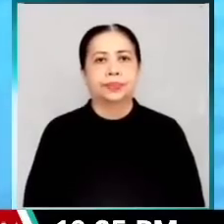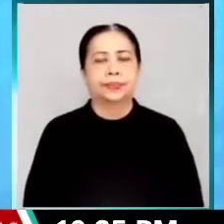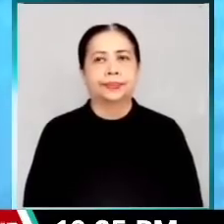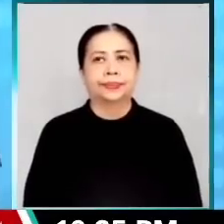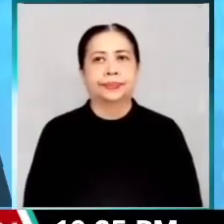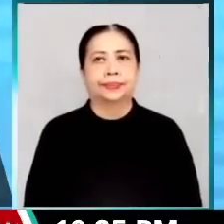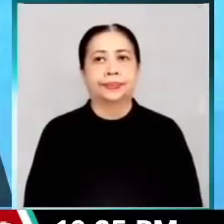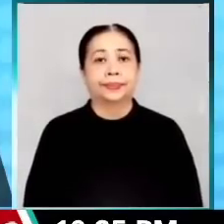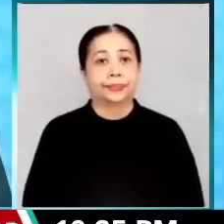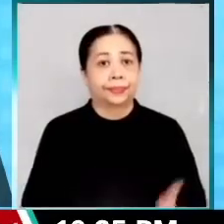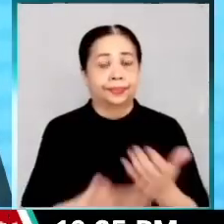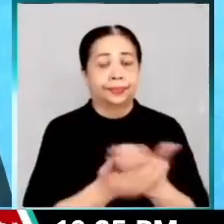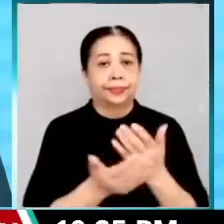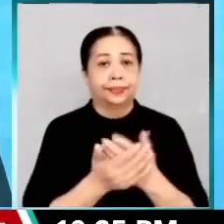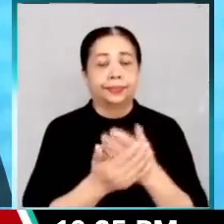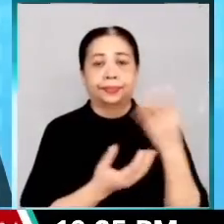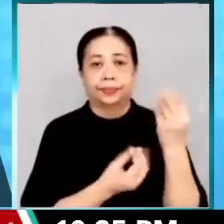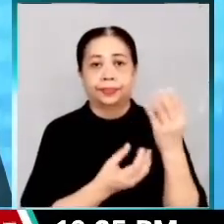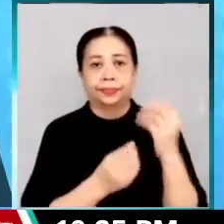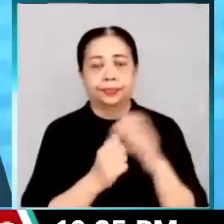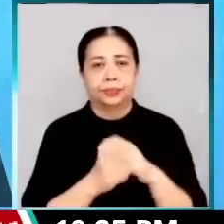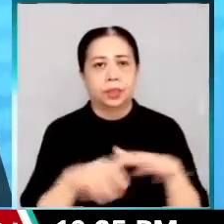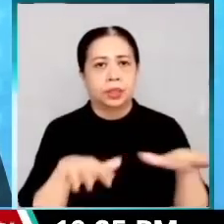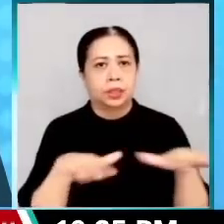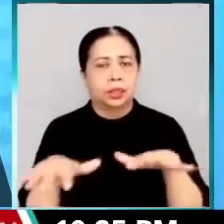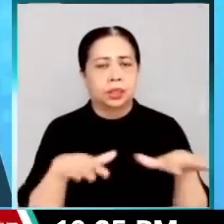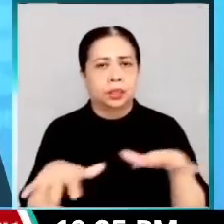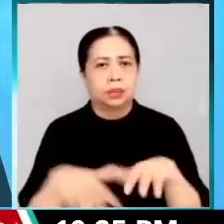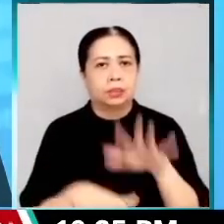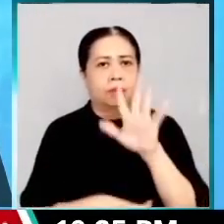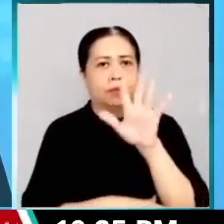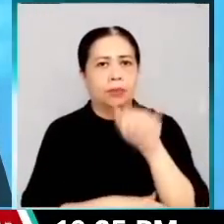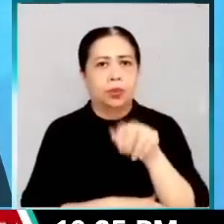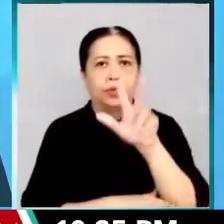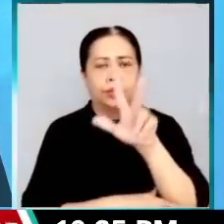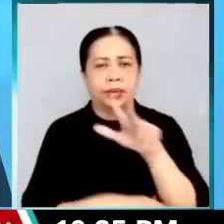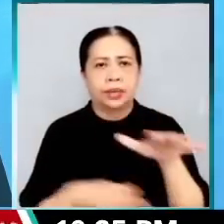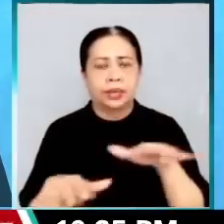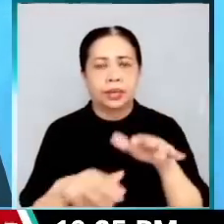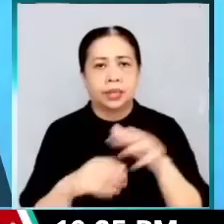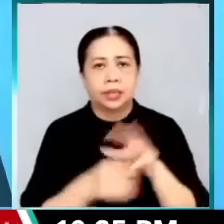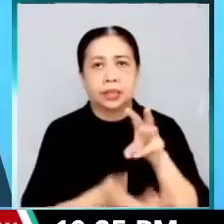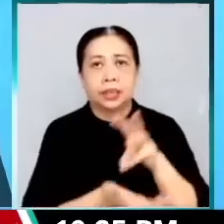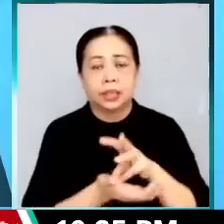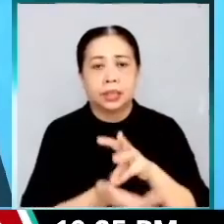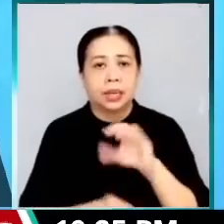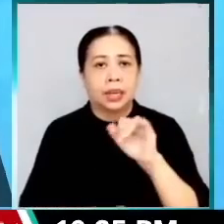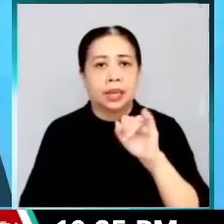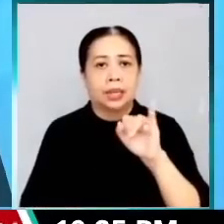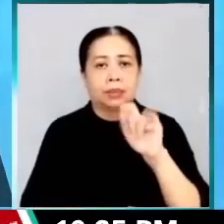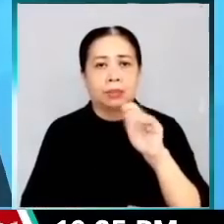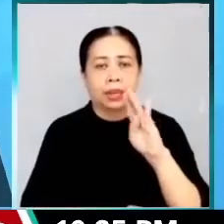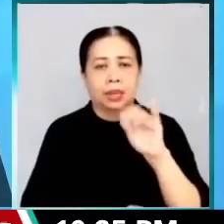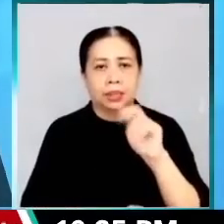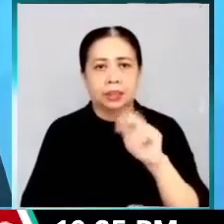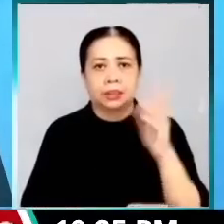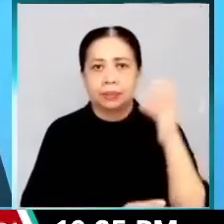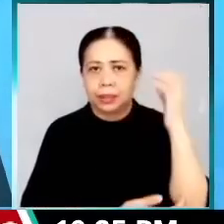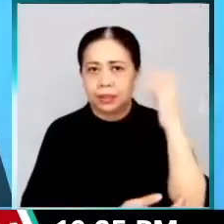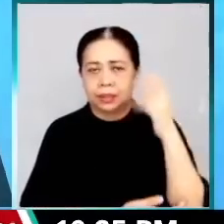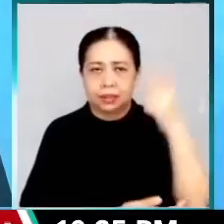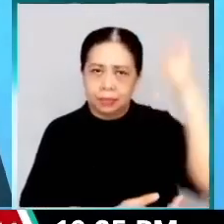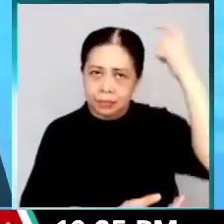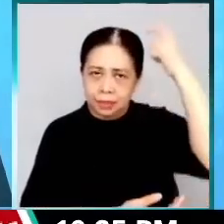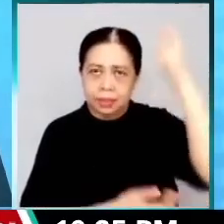Kapapasok lang na balita, niyanig ng magnitude 5.3 na lindol ang bayan ng Itbayat sa Batanes ngayong gabi. Ayon sa